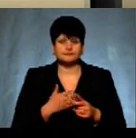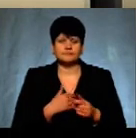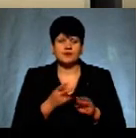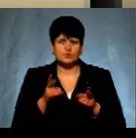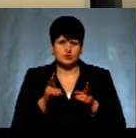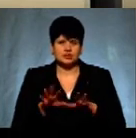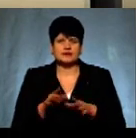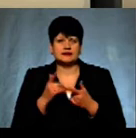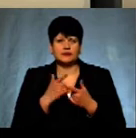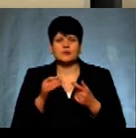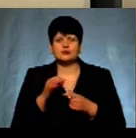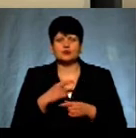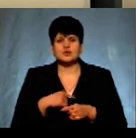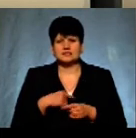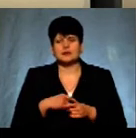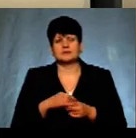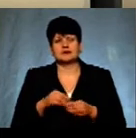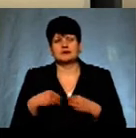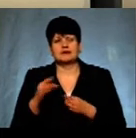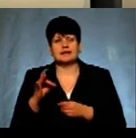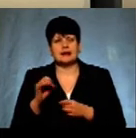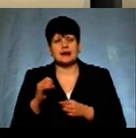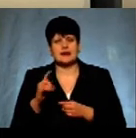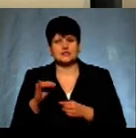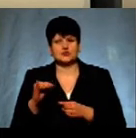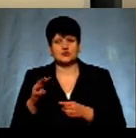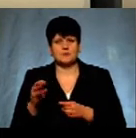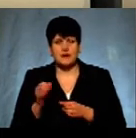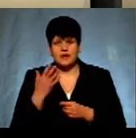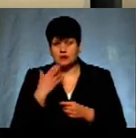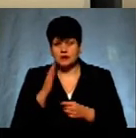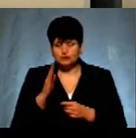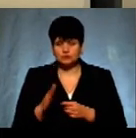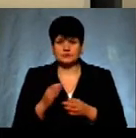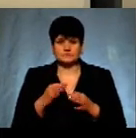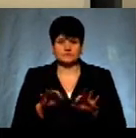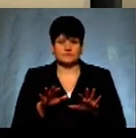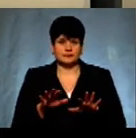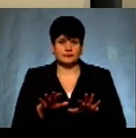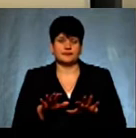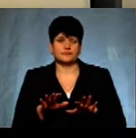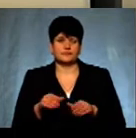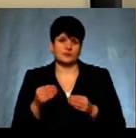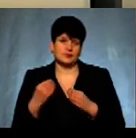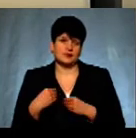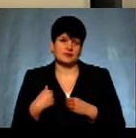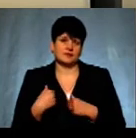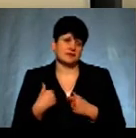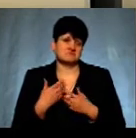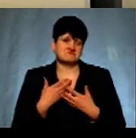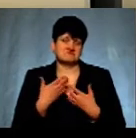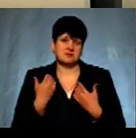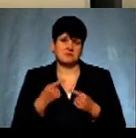залишати інформацію про себе, давати своє резюме. І коли буде така вакансія, наприклад, подав роботодавець на вакансію, а в нас немає